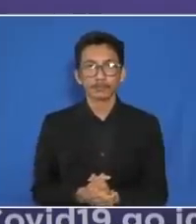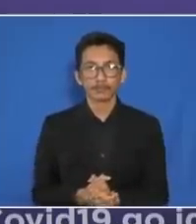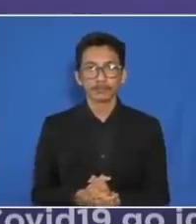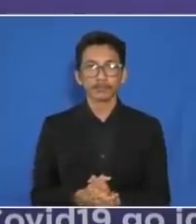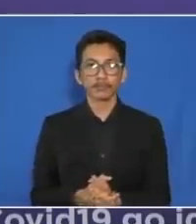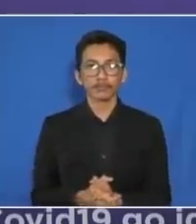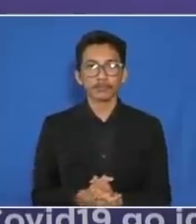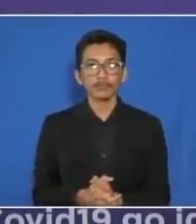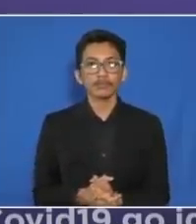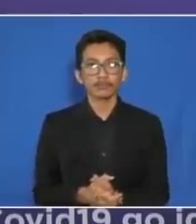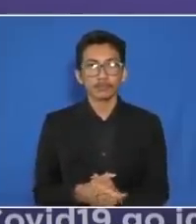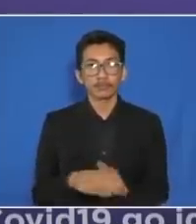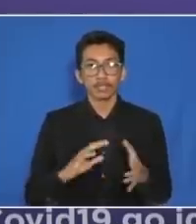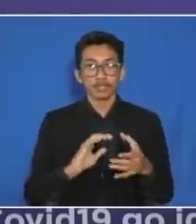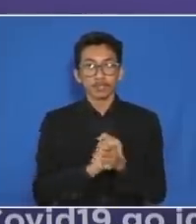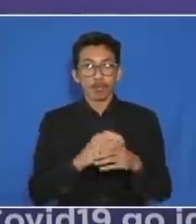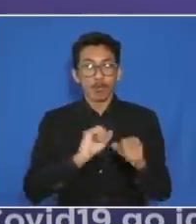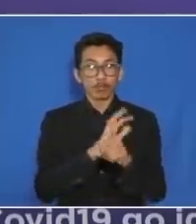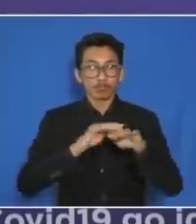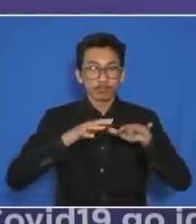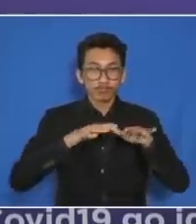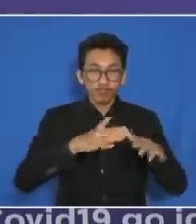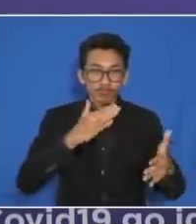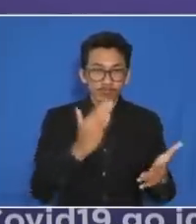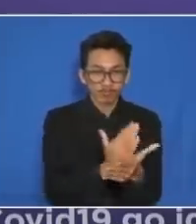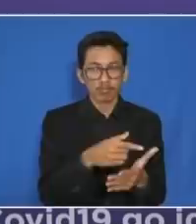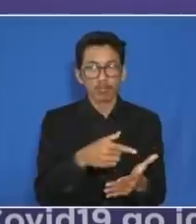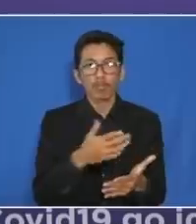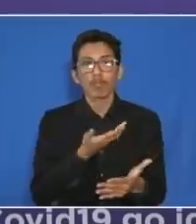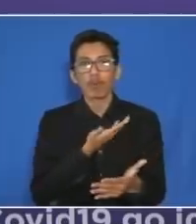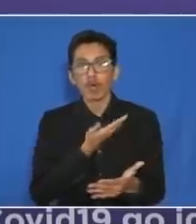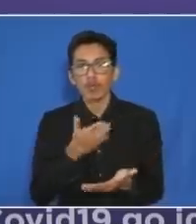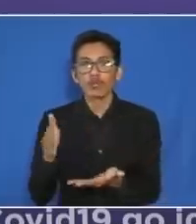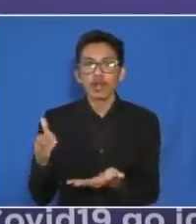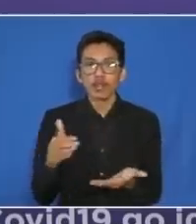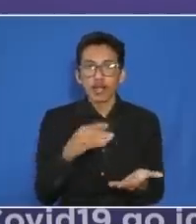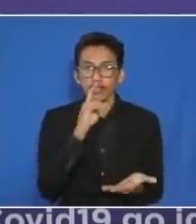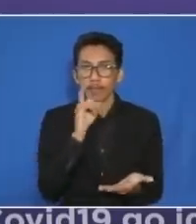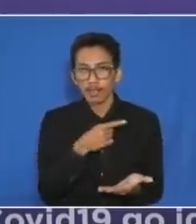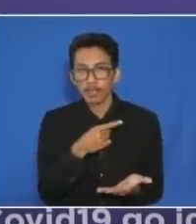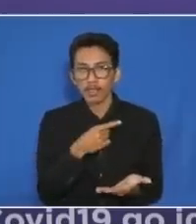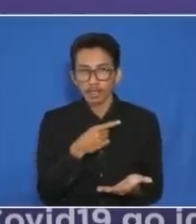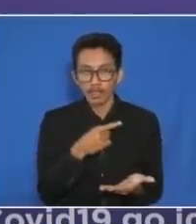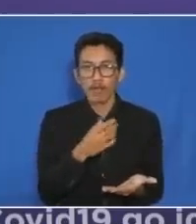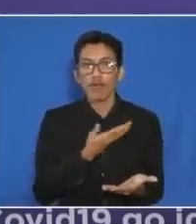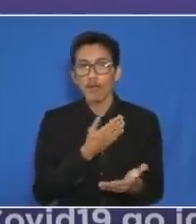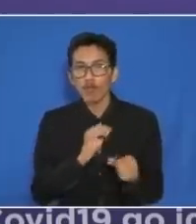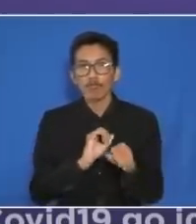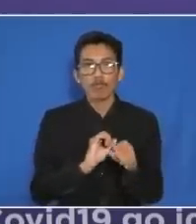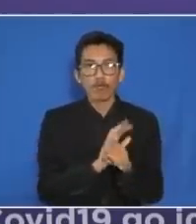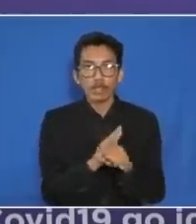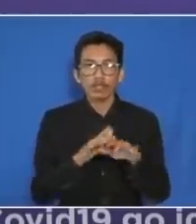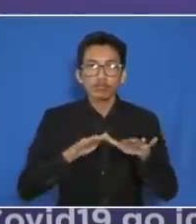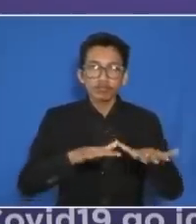untuk meningkatkan percepatan pencatatan data dalam rangka percepatan penanganan covert